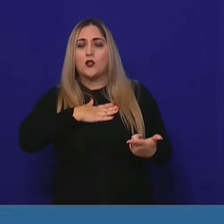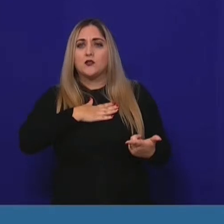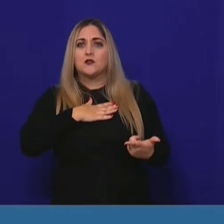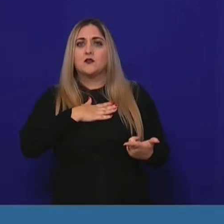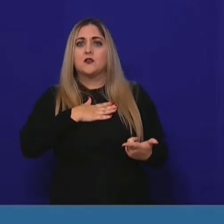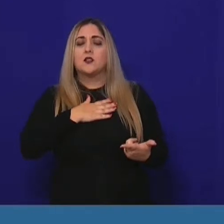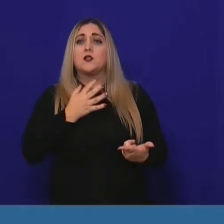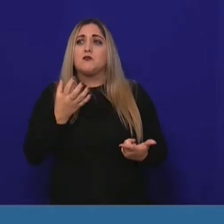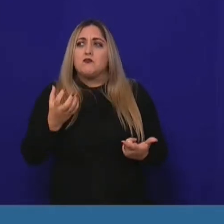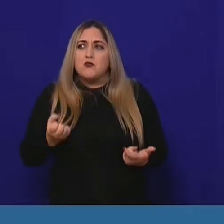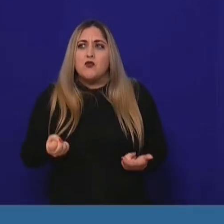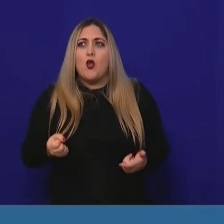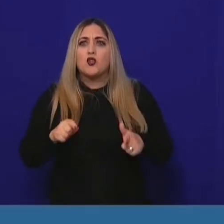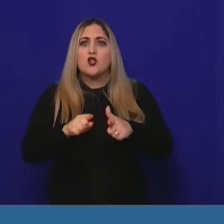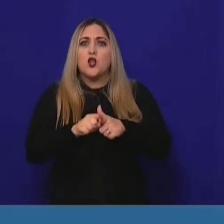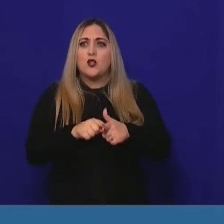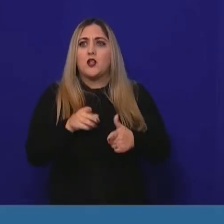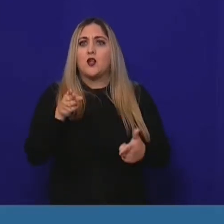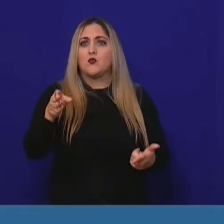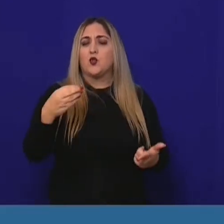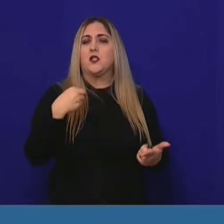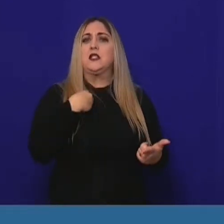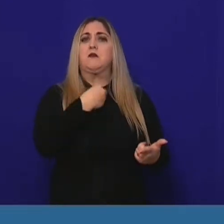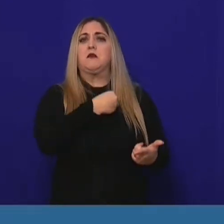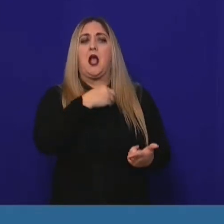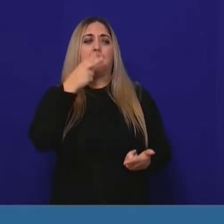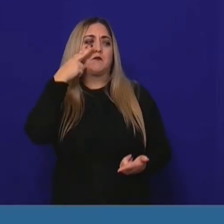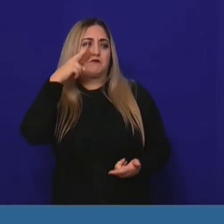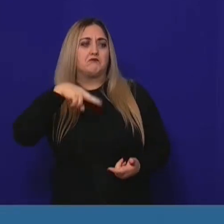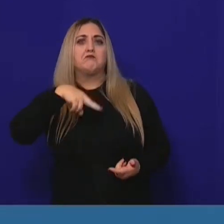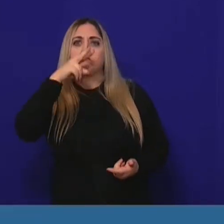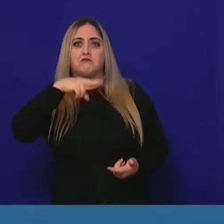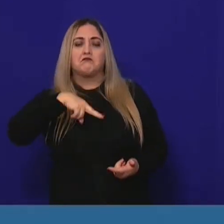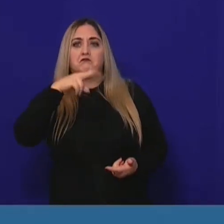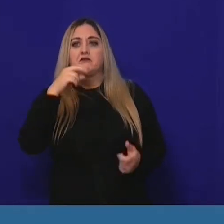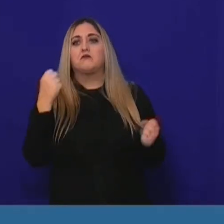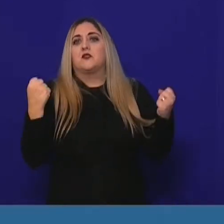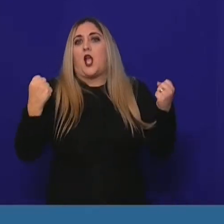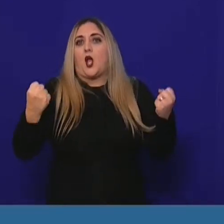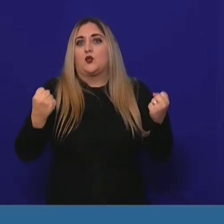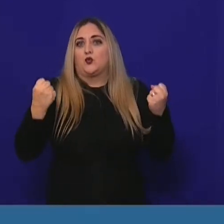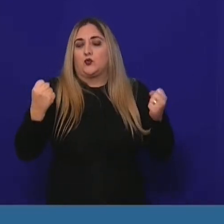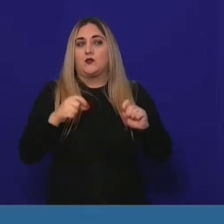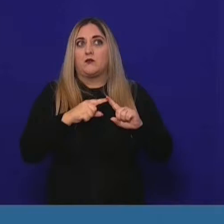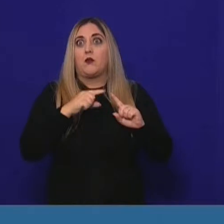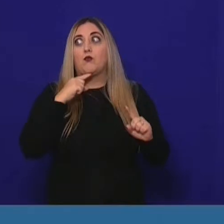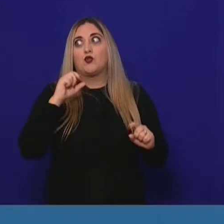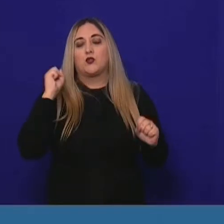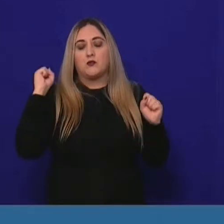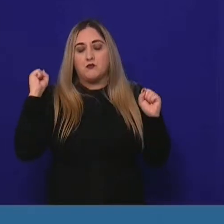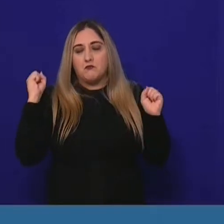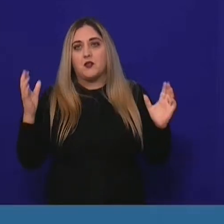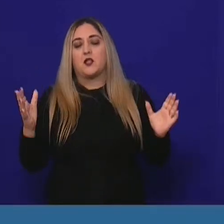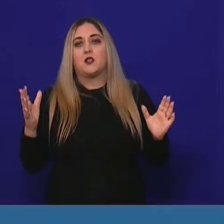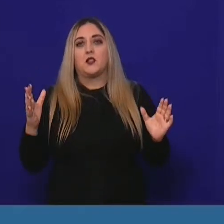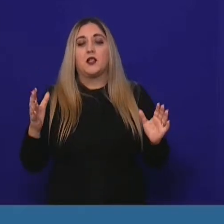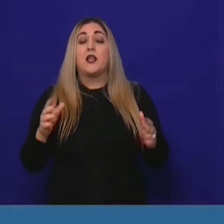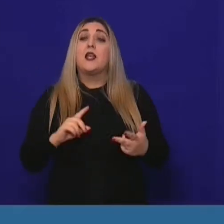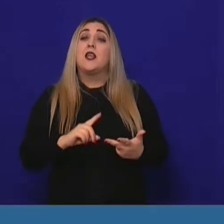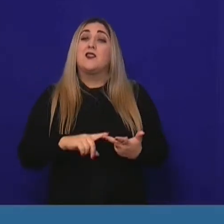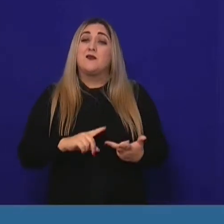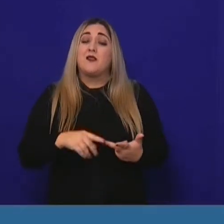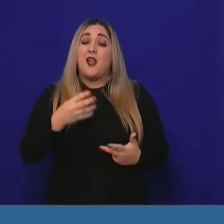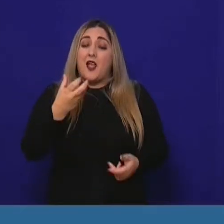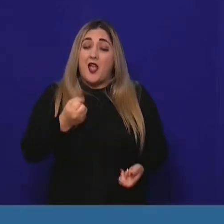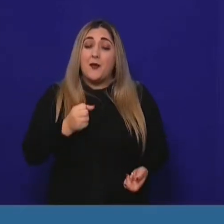l-isptar, però ikun jiġi segwit, jingħata trattament, però ma jkunx daqshekk akut jew sever, però mbagħad